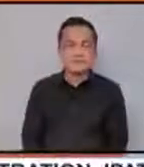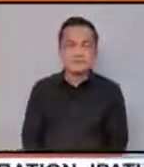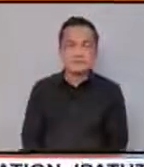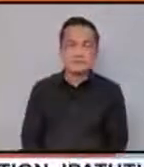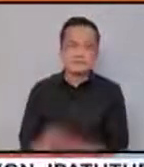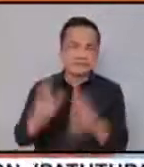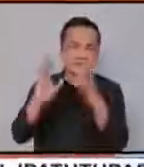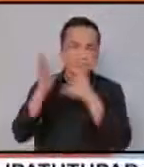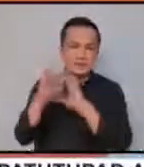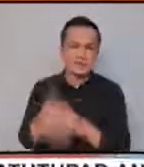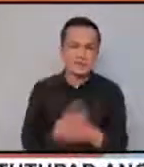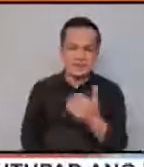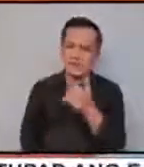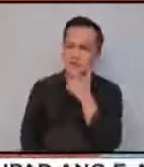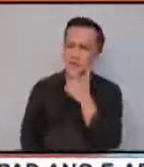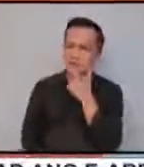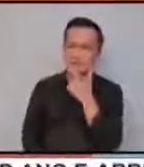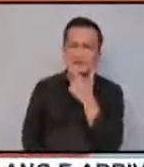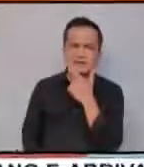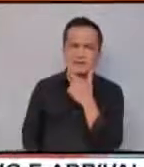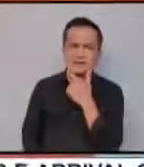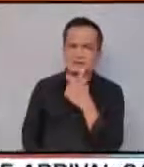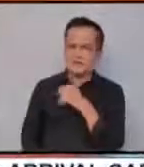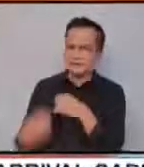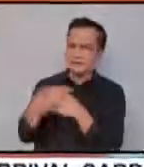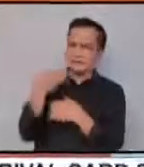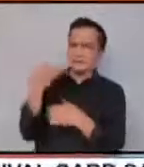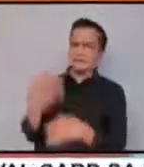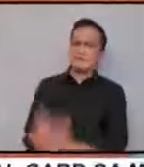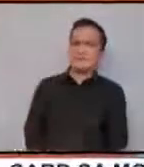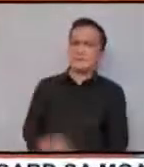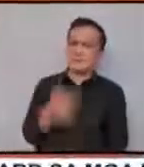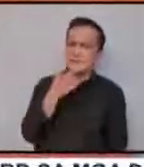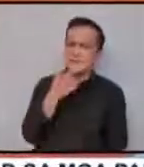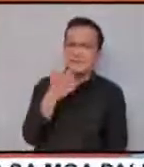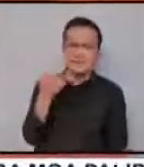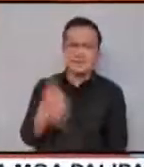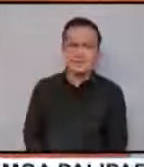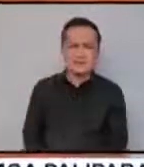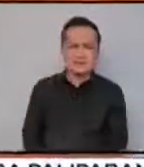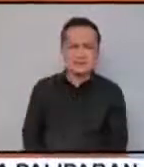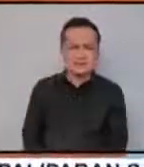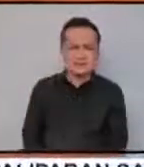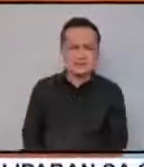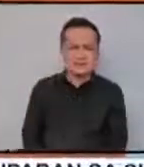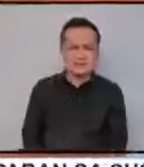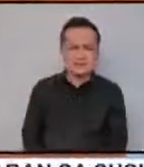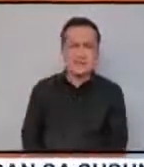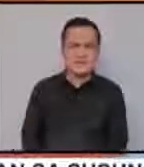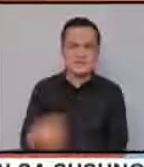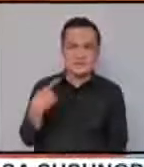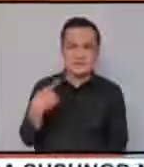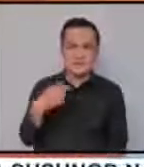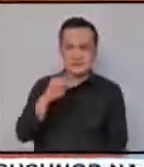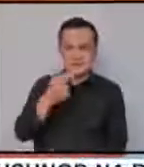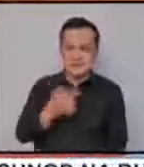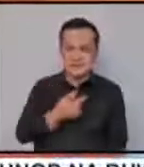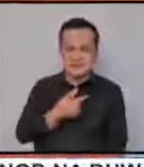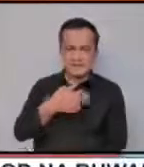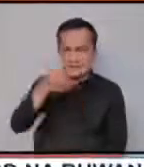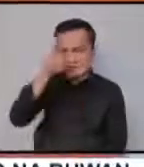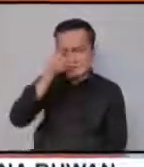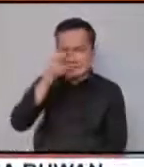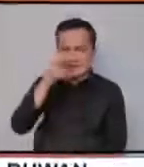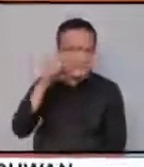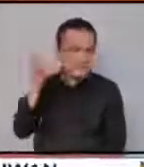kayo natawa? Nadami na ako sa inyo. Kasi po, may guest kaming manok dito. Habang nag-i-interview po kami, narinig po namin yung tilaok.